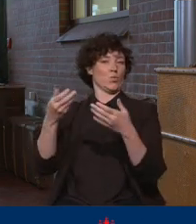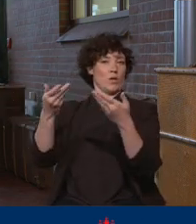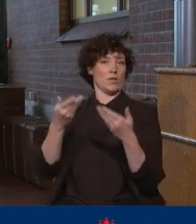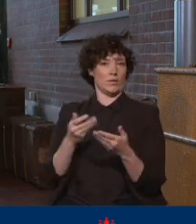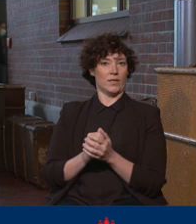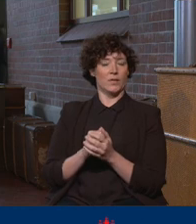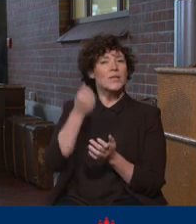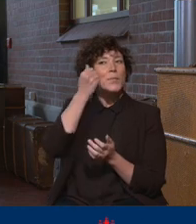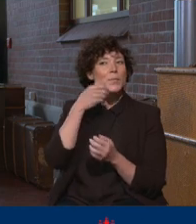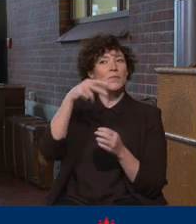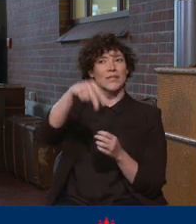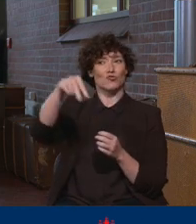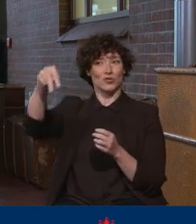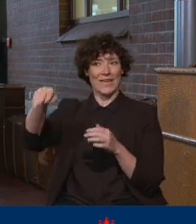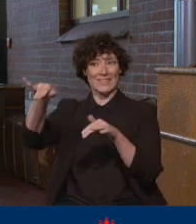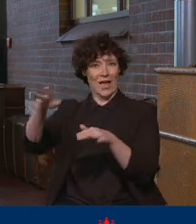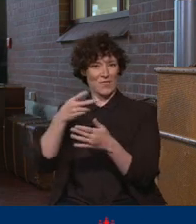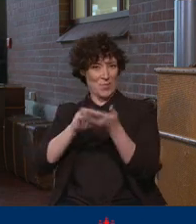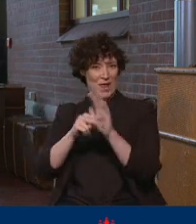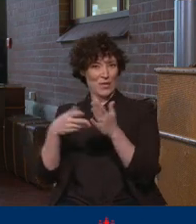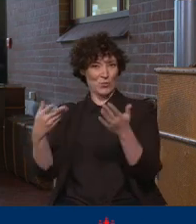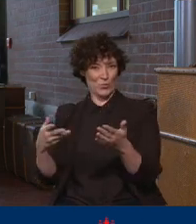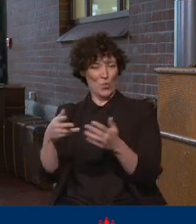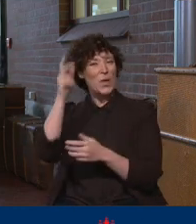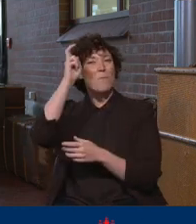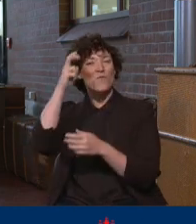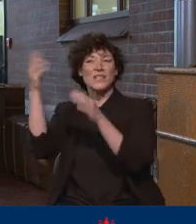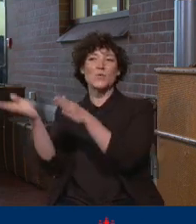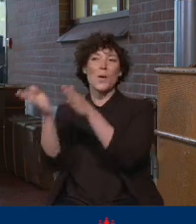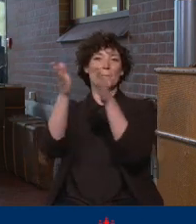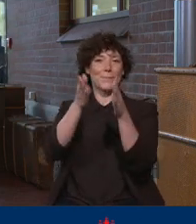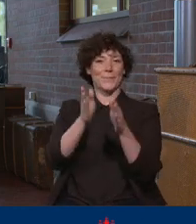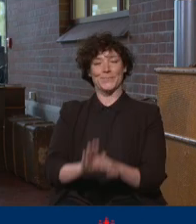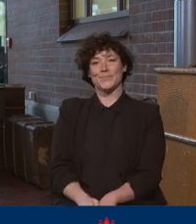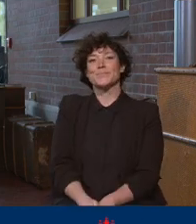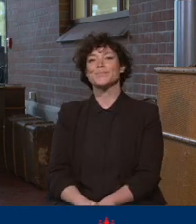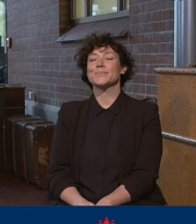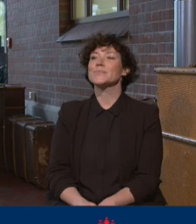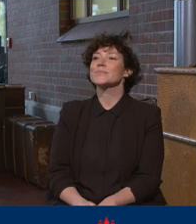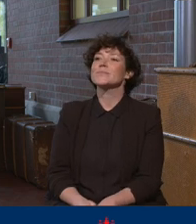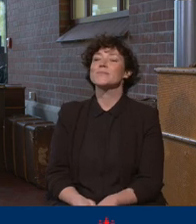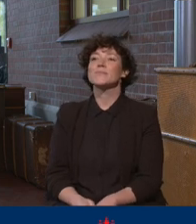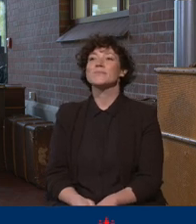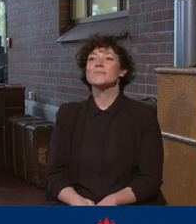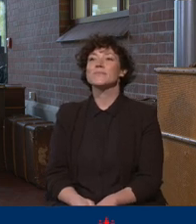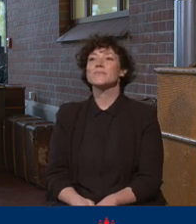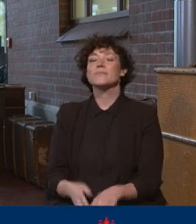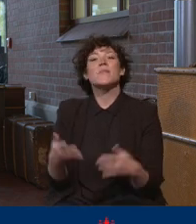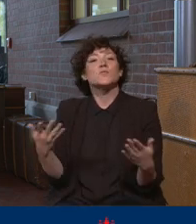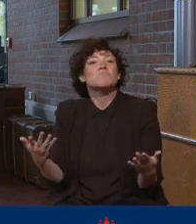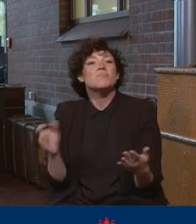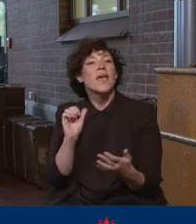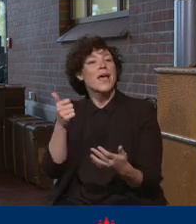hier stehen und herr professor sonsbeck bitte hier also zunächst noch mal will ich mich